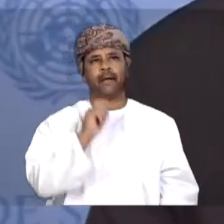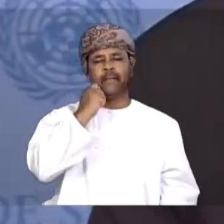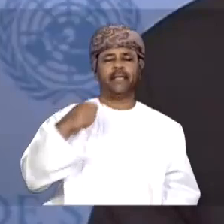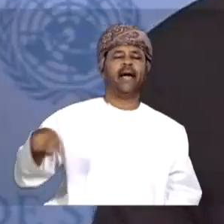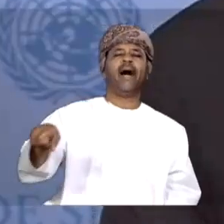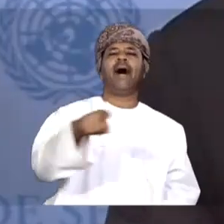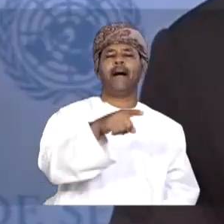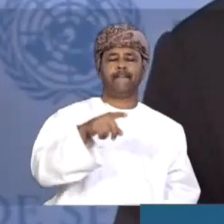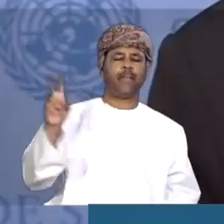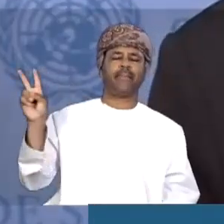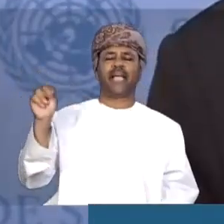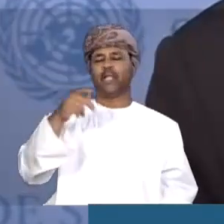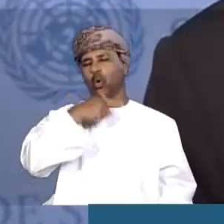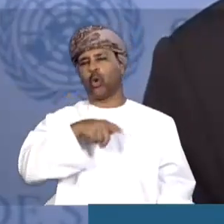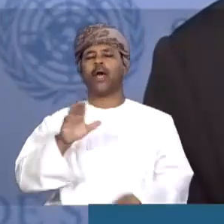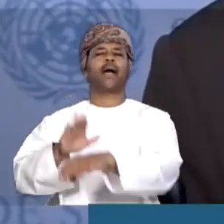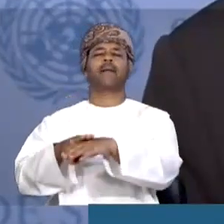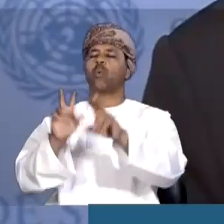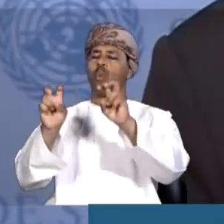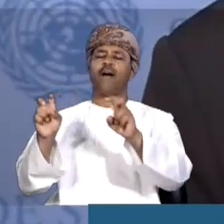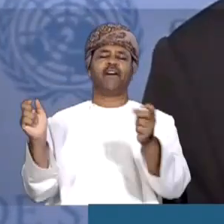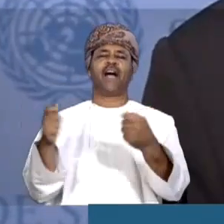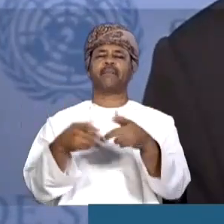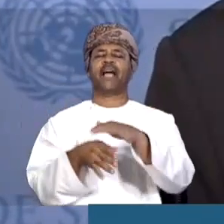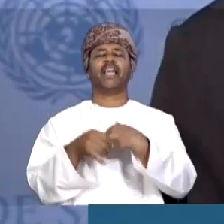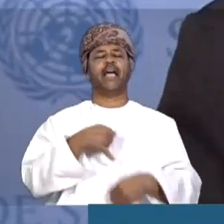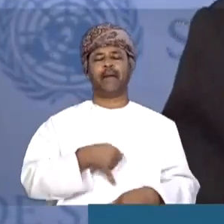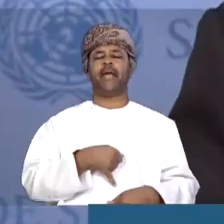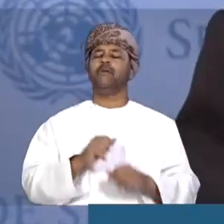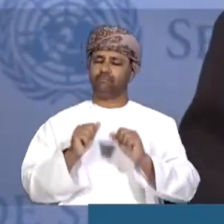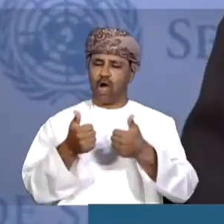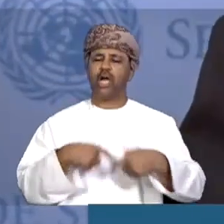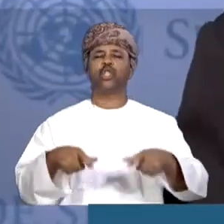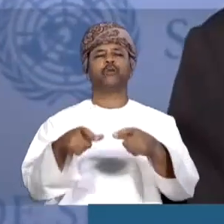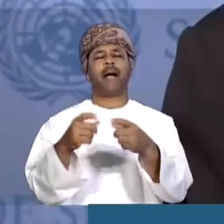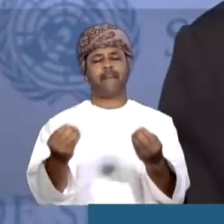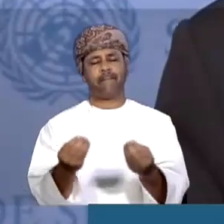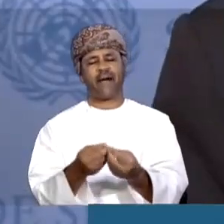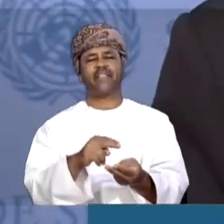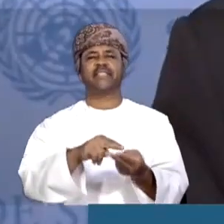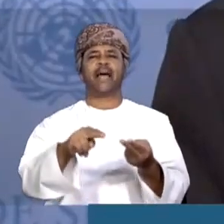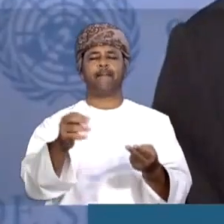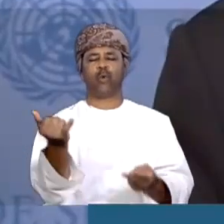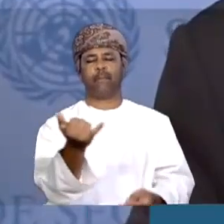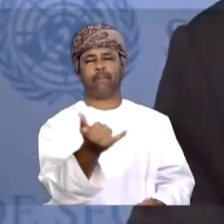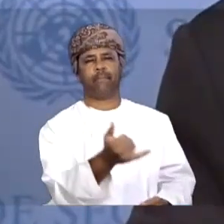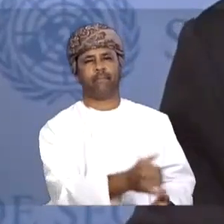الأمين العام للأمم المتحدة يدعو لإنهاء العنف في اليمن وإجراء محادثات دون شروط مسبقة.